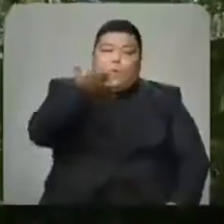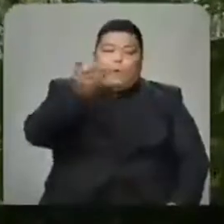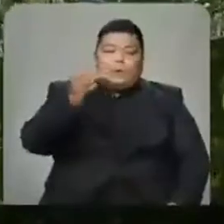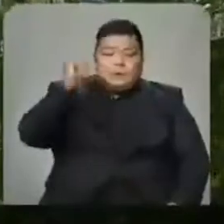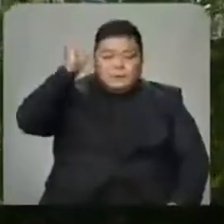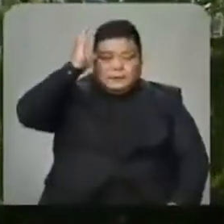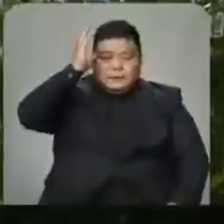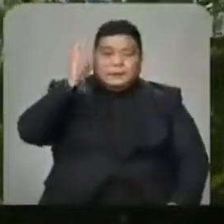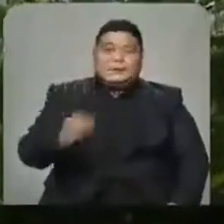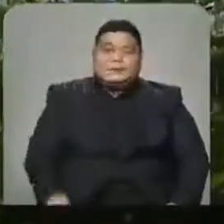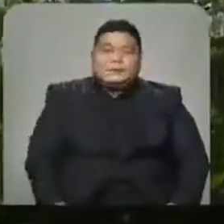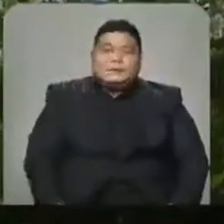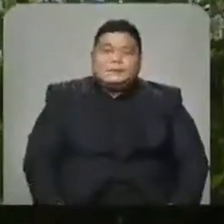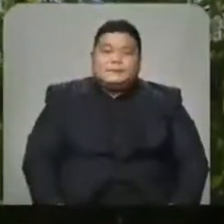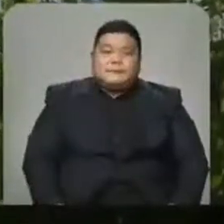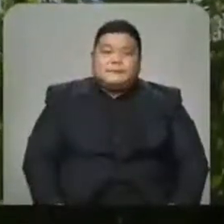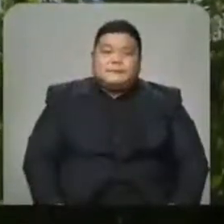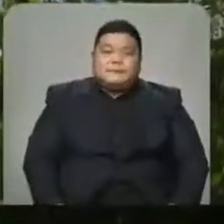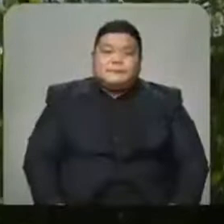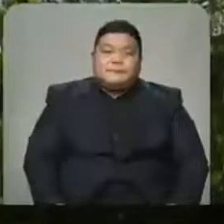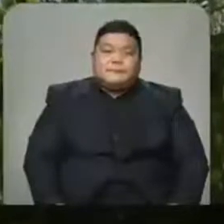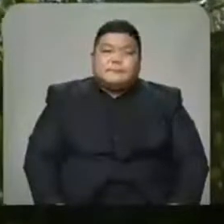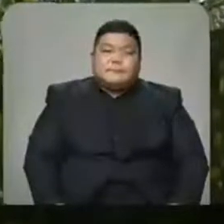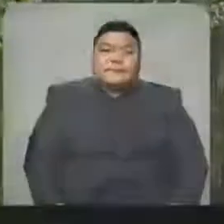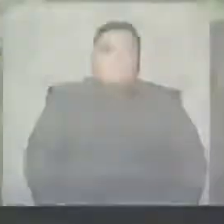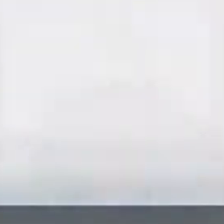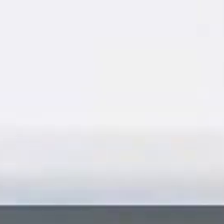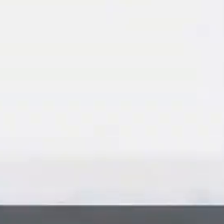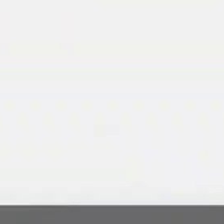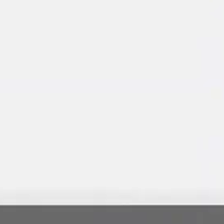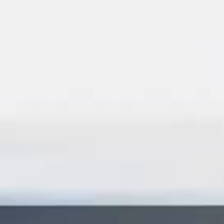kbs 뉴스 정책 나름이야